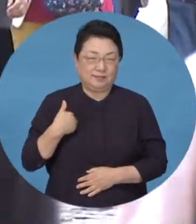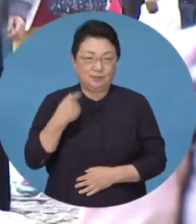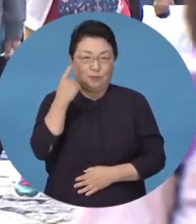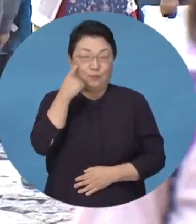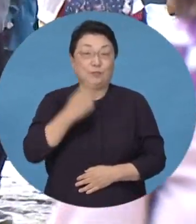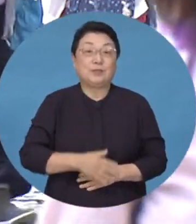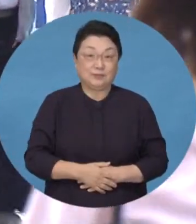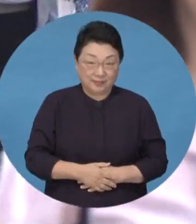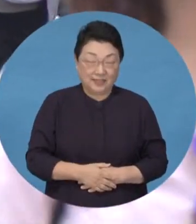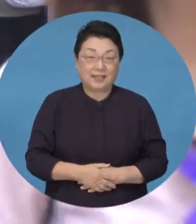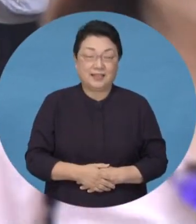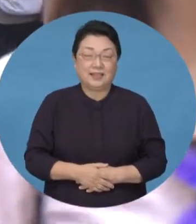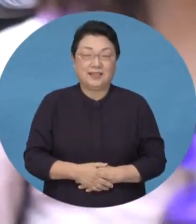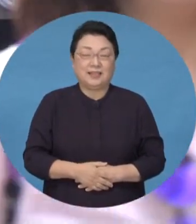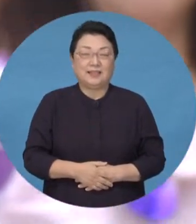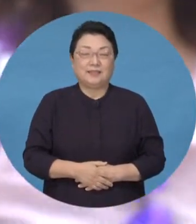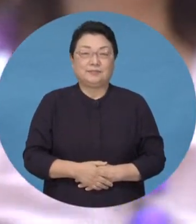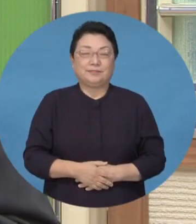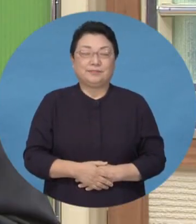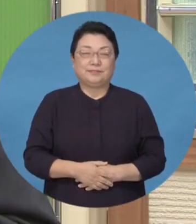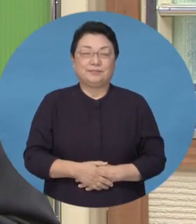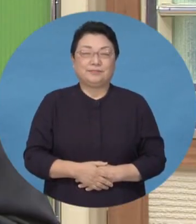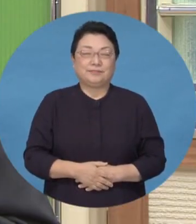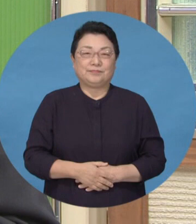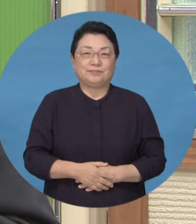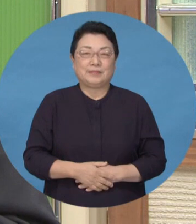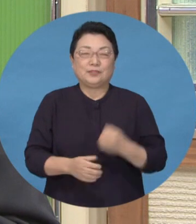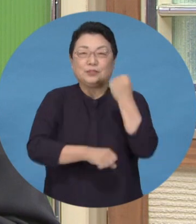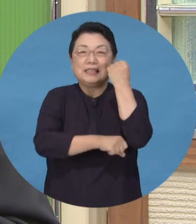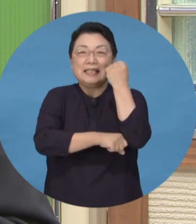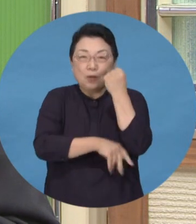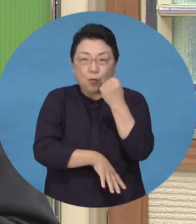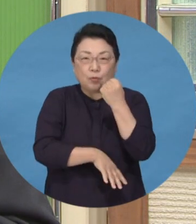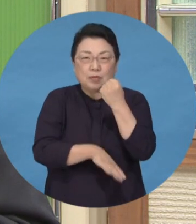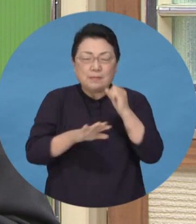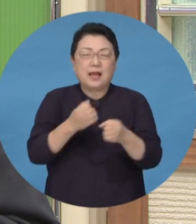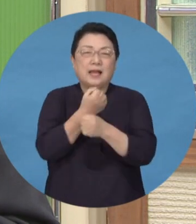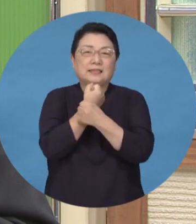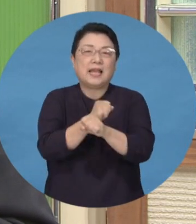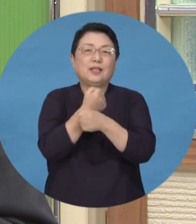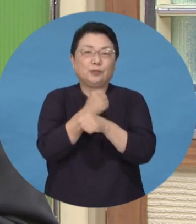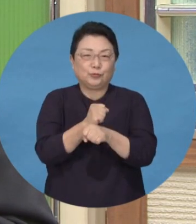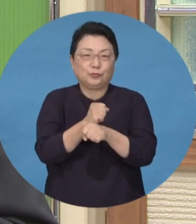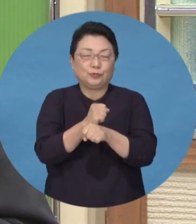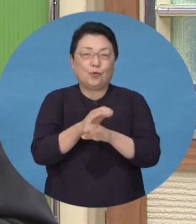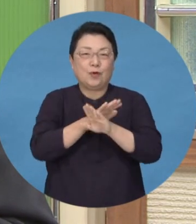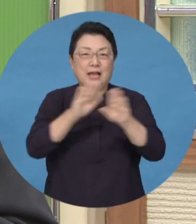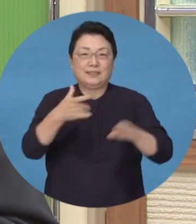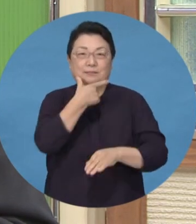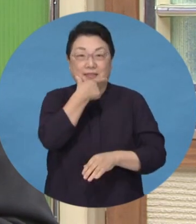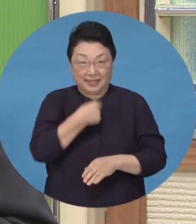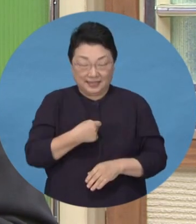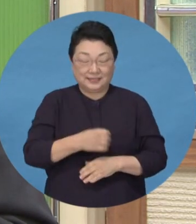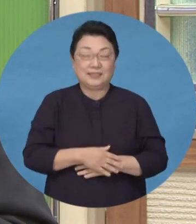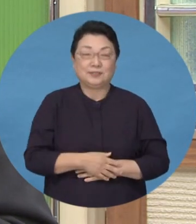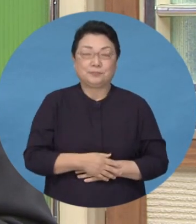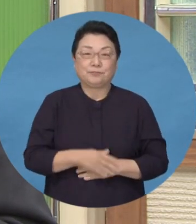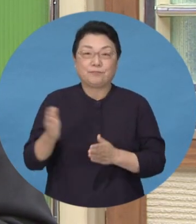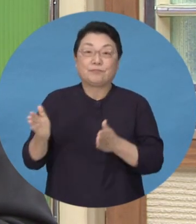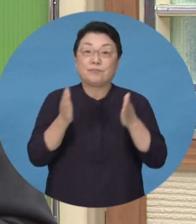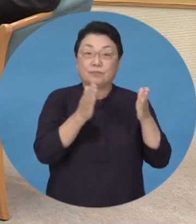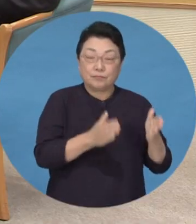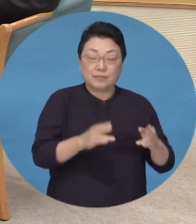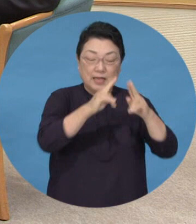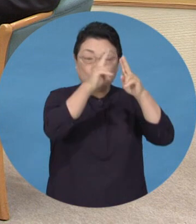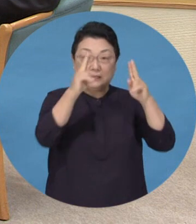思っておりますのでこういうまずあの基礎的な研究をこれから始めていきたいと思っていますまたの